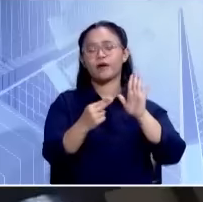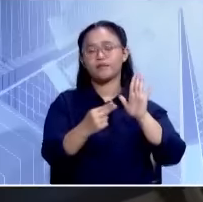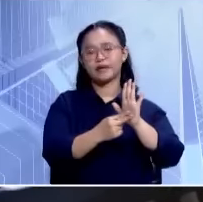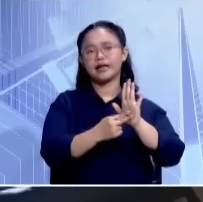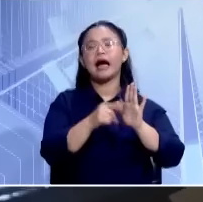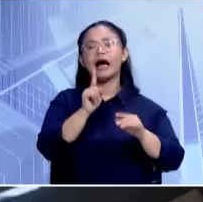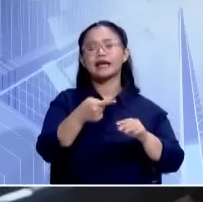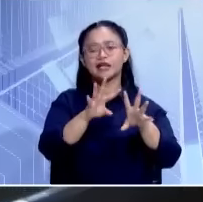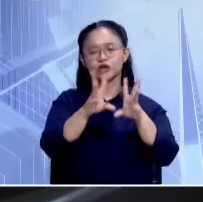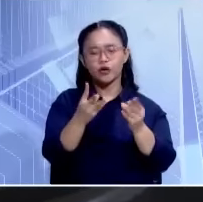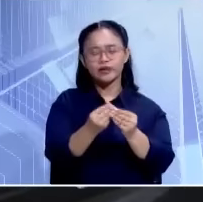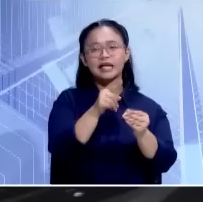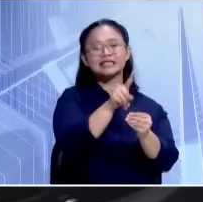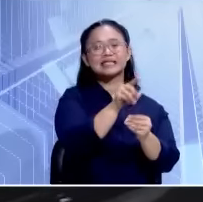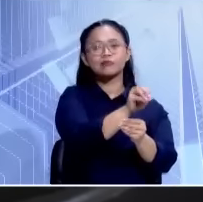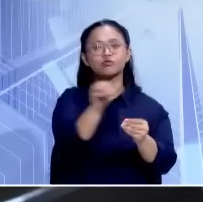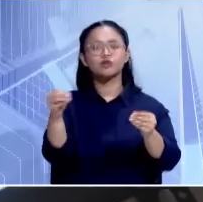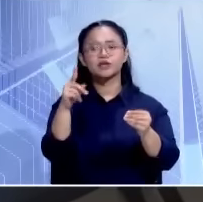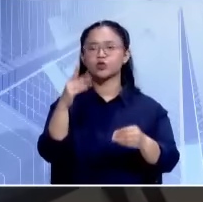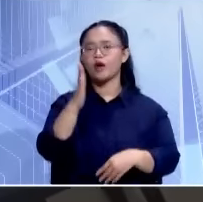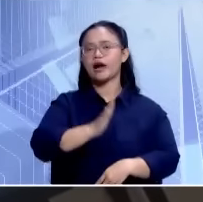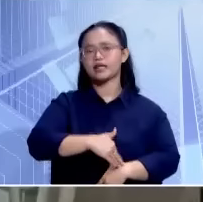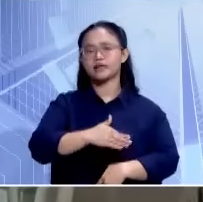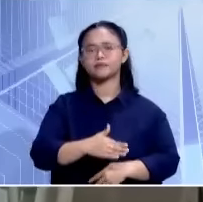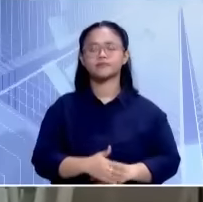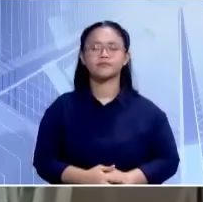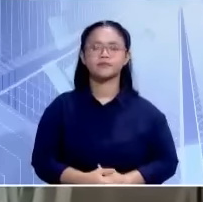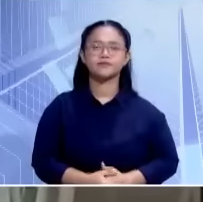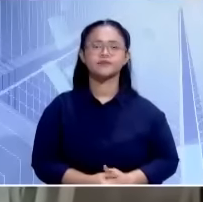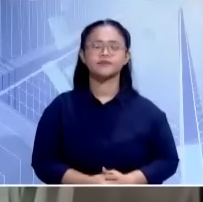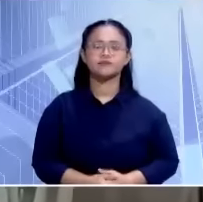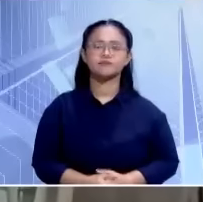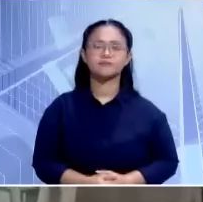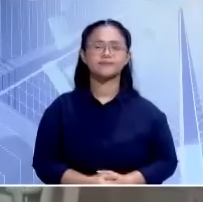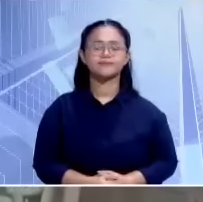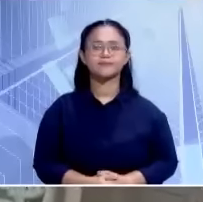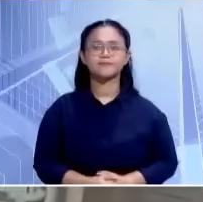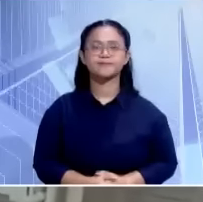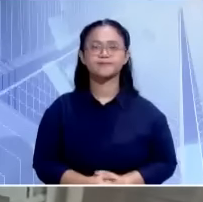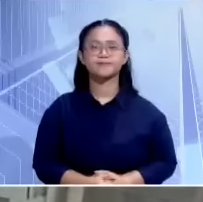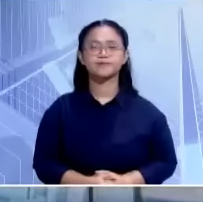jumlah 1.000 siswa setiap harinya. Tim Liputan iNews melaporkan.